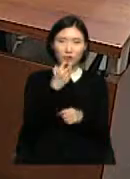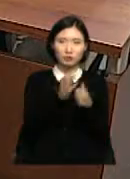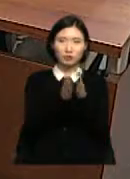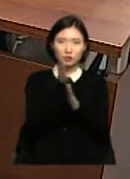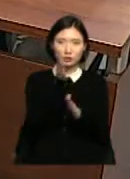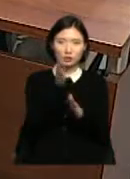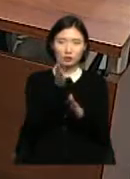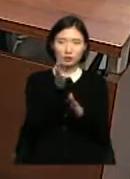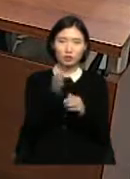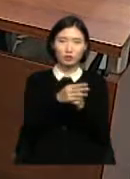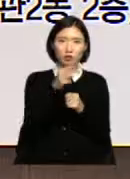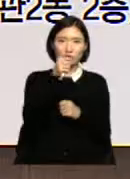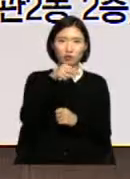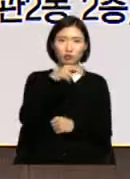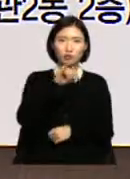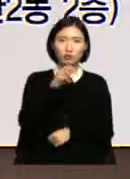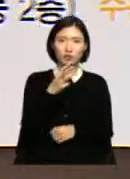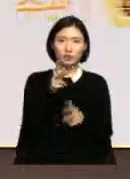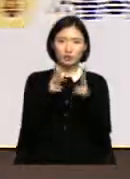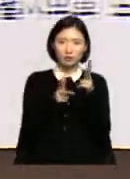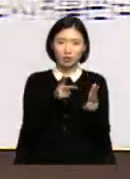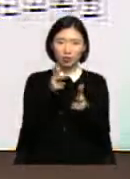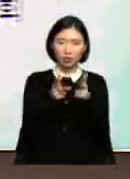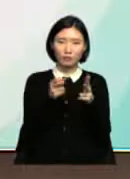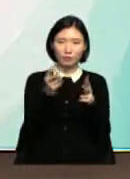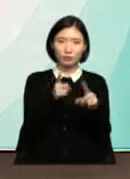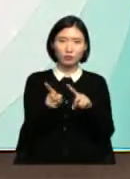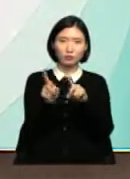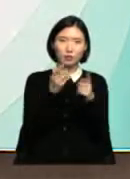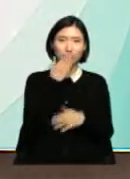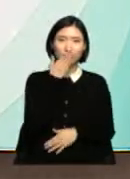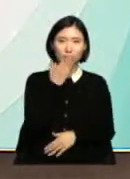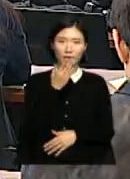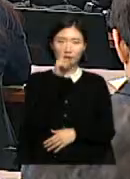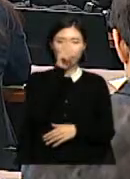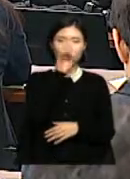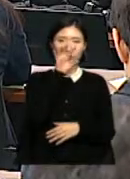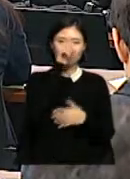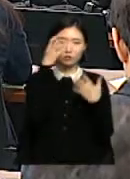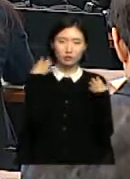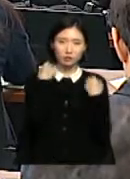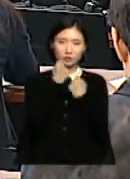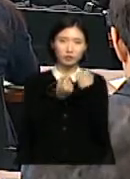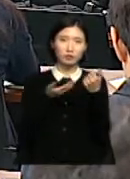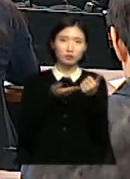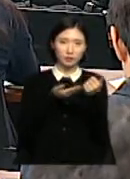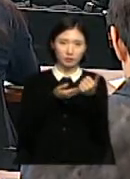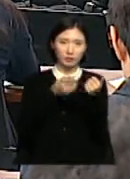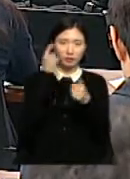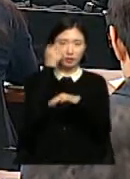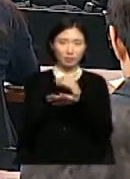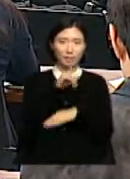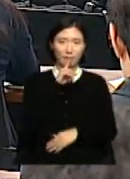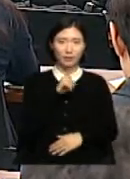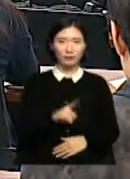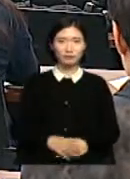사업이 재개될 수 있도록 중앙정부를 설득해 나간다는 계획입니다. 딜라이브 서울경기 케이블 TV 엄종규입니다.